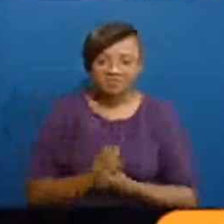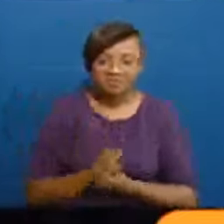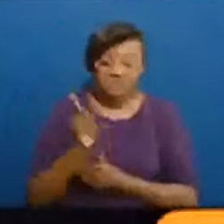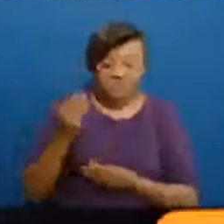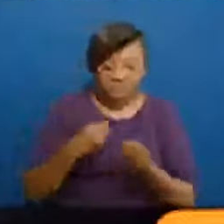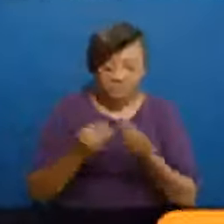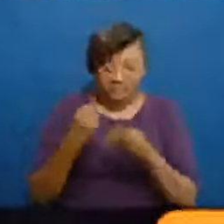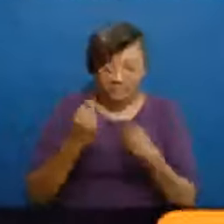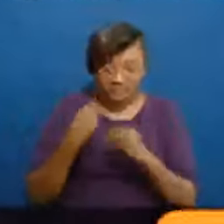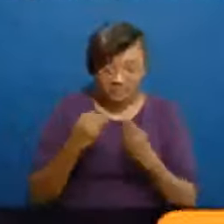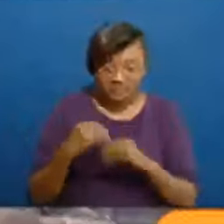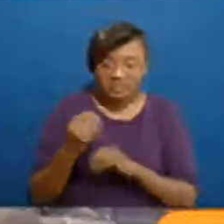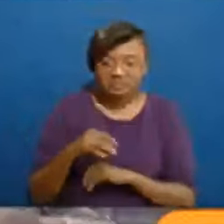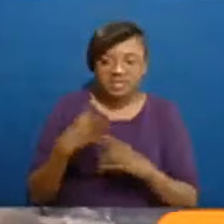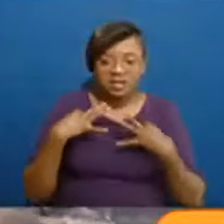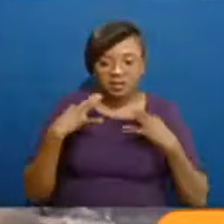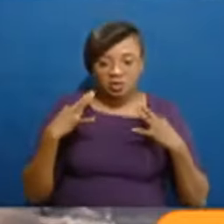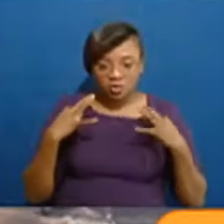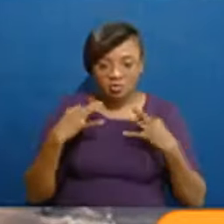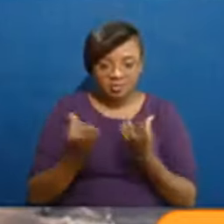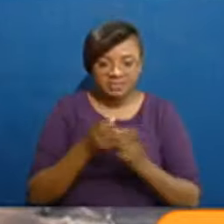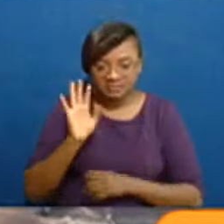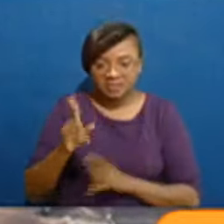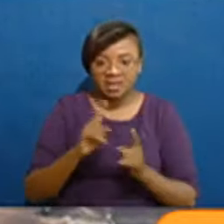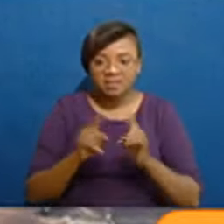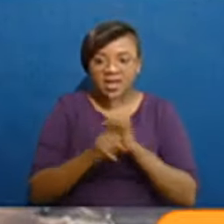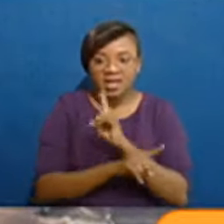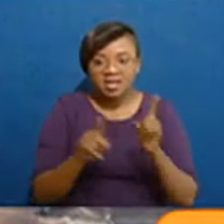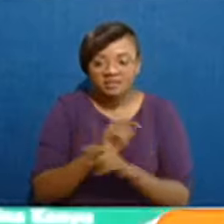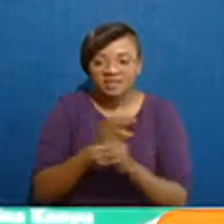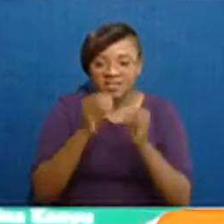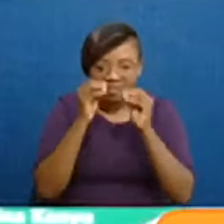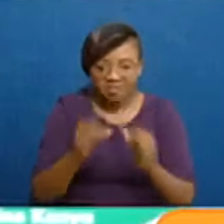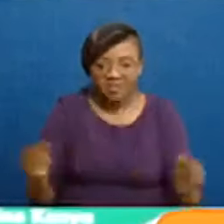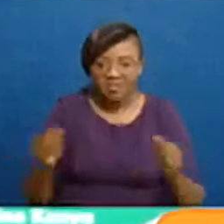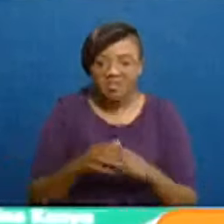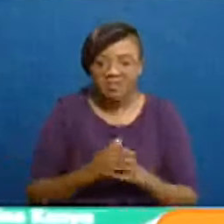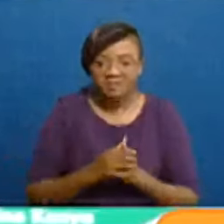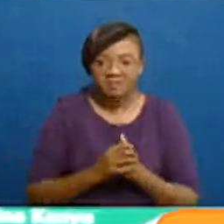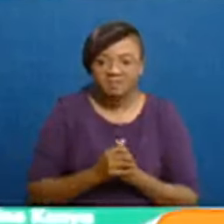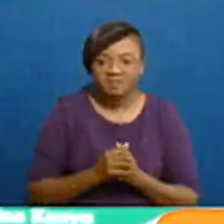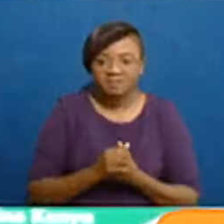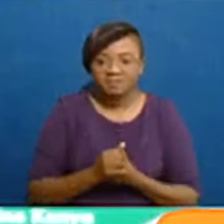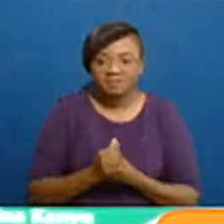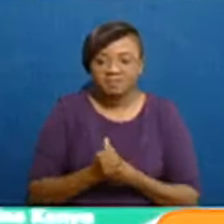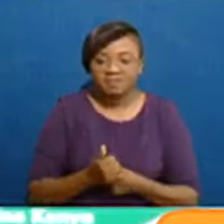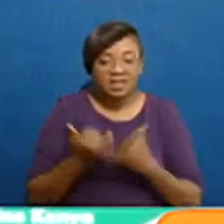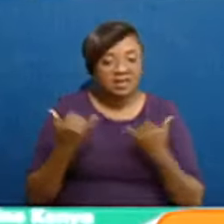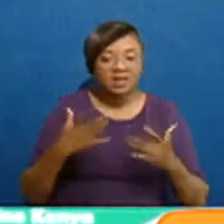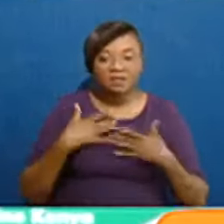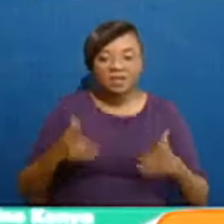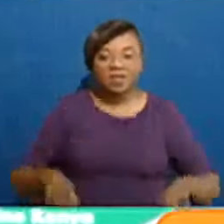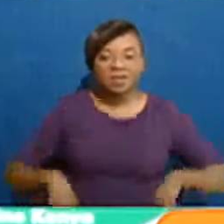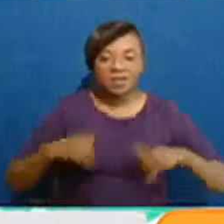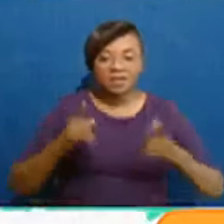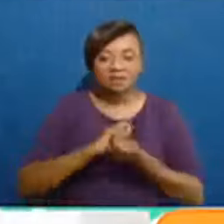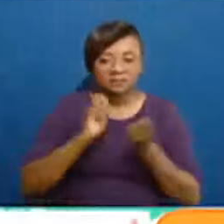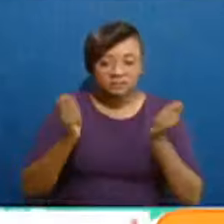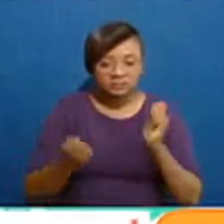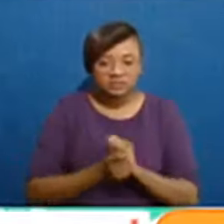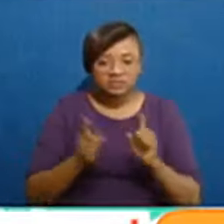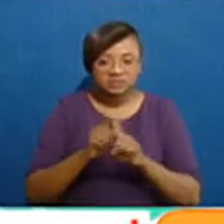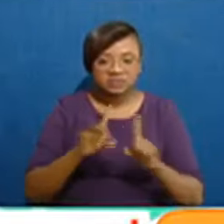nguo, Munene alipoteza mali yake yote siku hiyo. Ni kama mtu ametoka shule unaanza maisha upya. Na sasa sisi afadhali